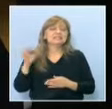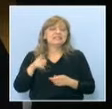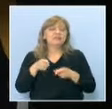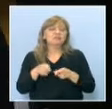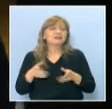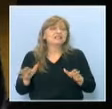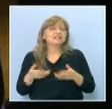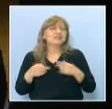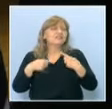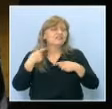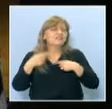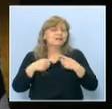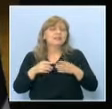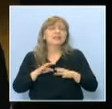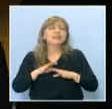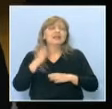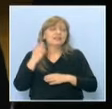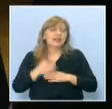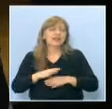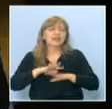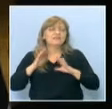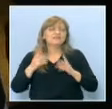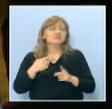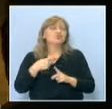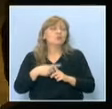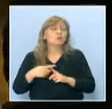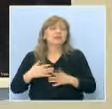някакви филми и накрая всички умират, но